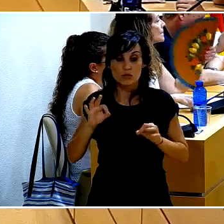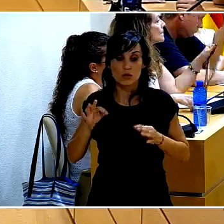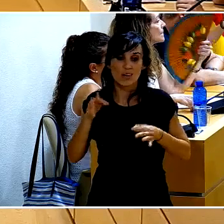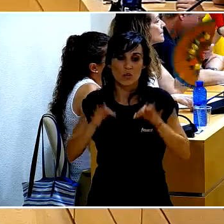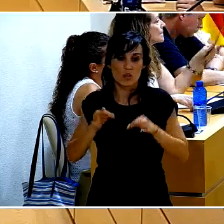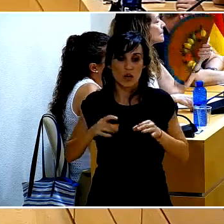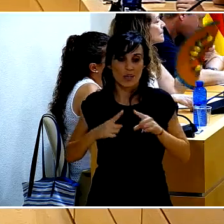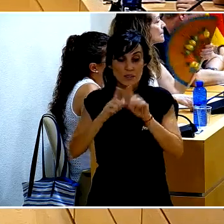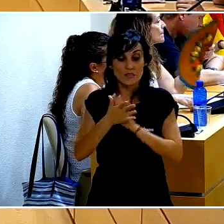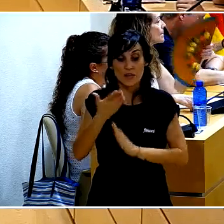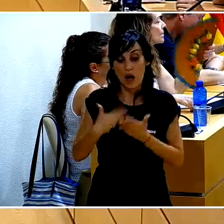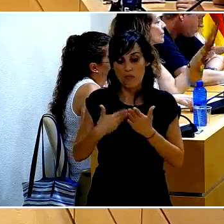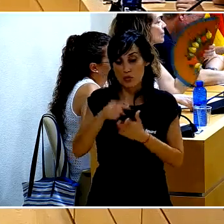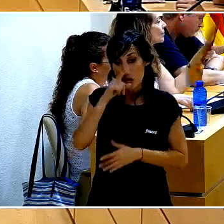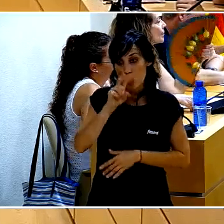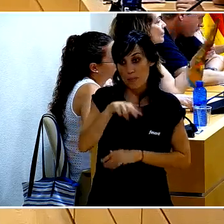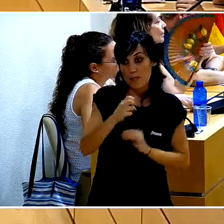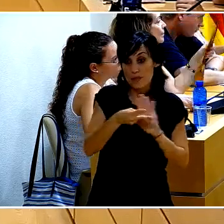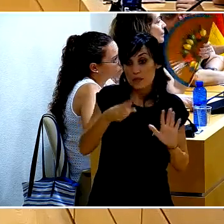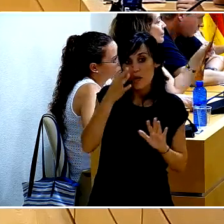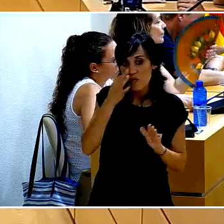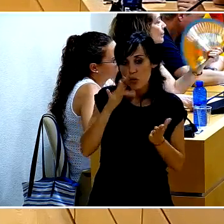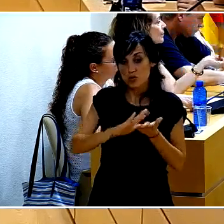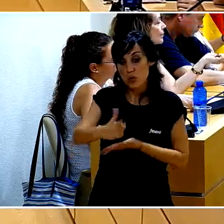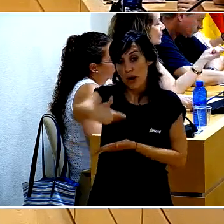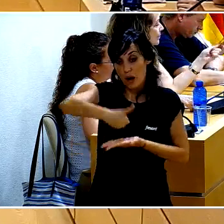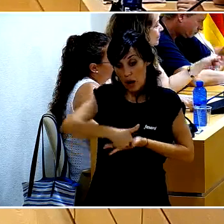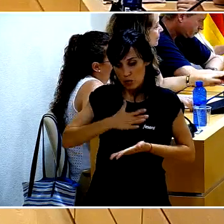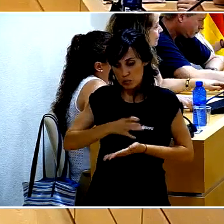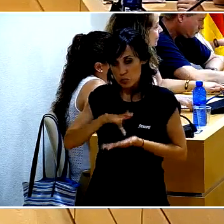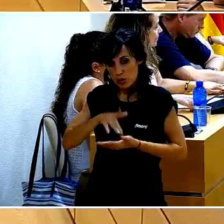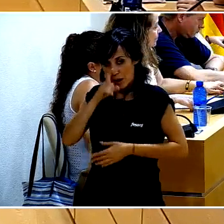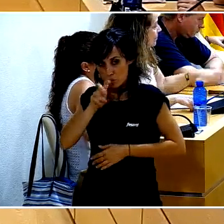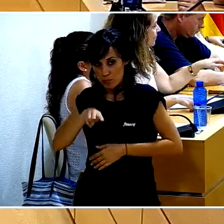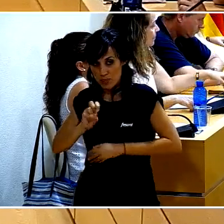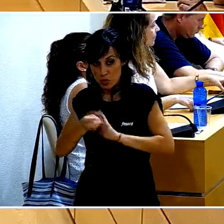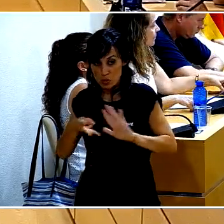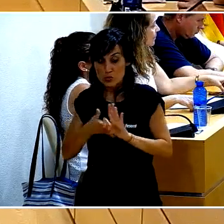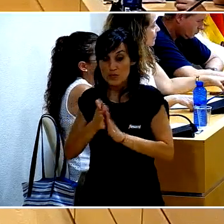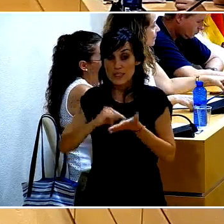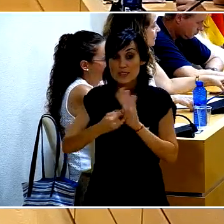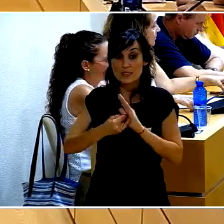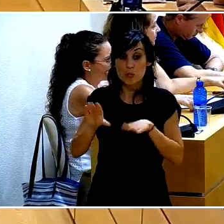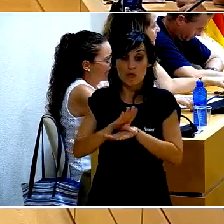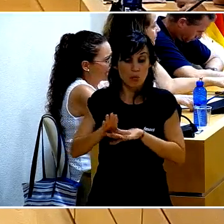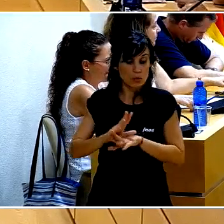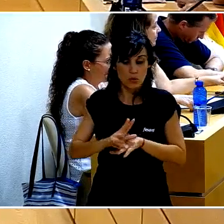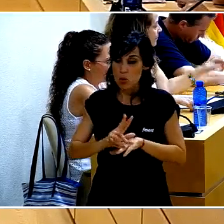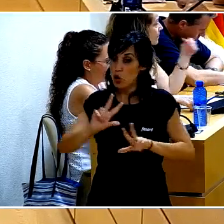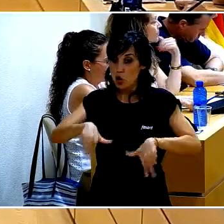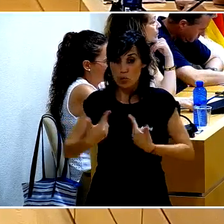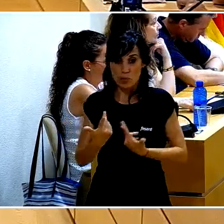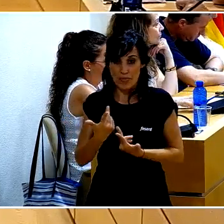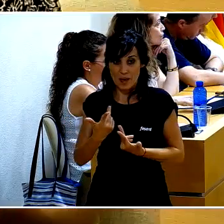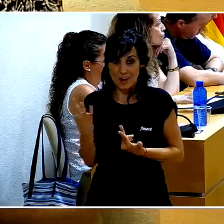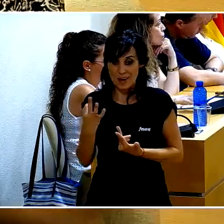dir que n'hi ha factures que són de l'any 2017 però que han entrat en l'Ajuntament han arribat en l'any 2018. Com que el sistema informàtic no es permet pagar factures de